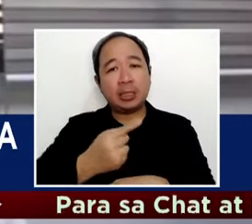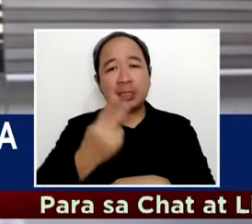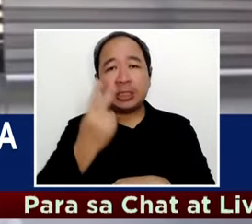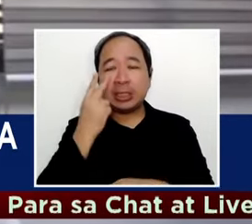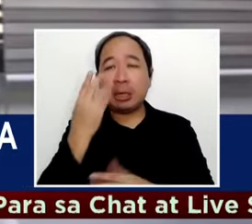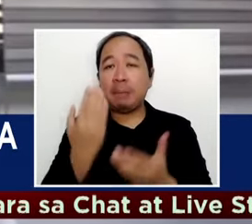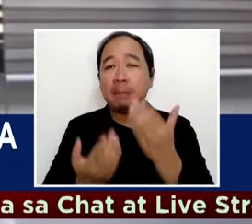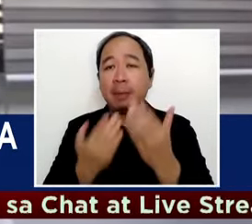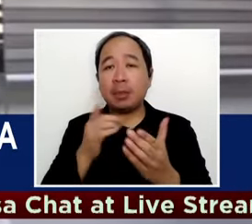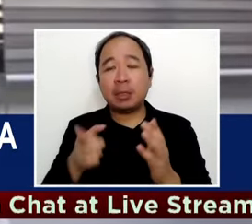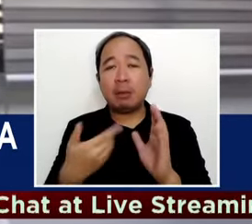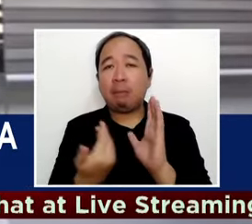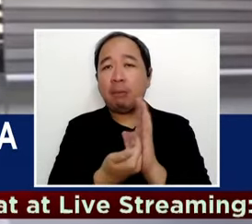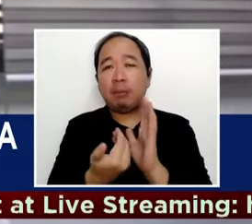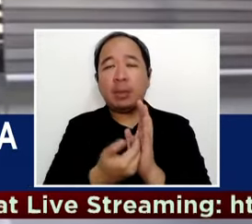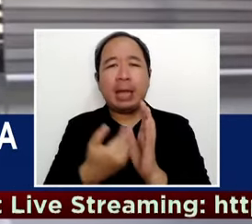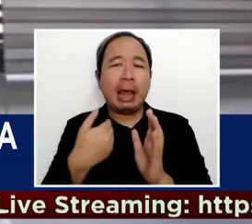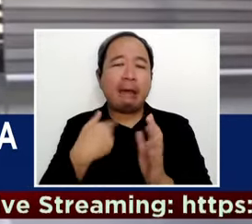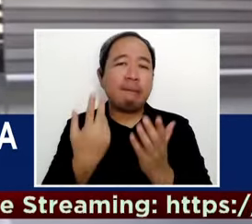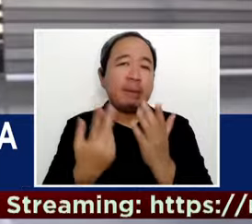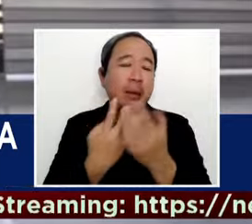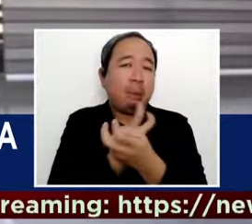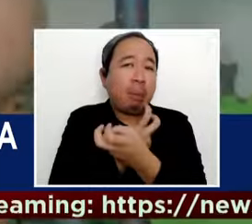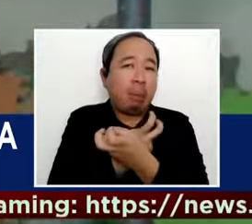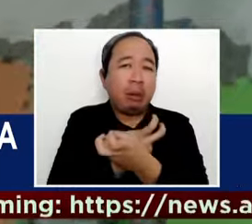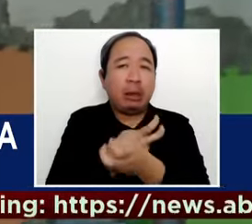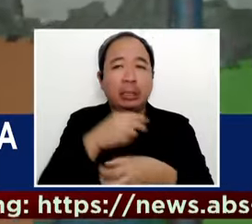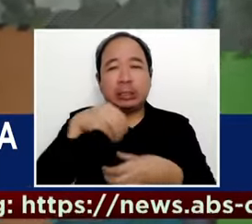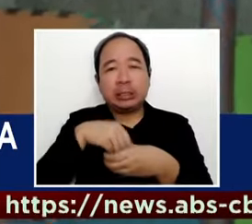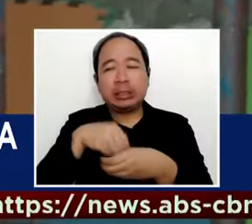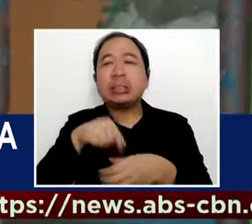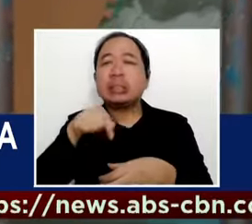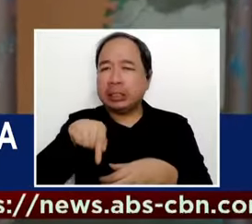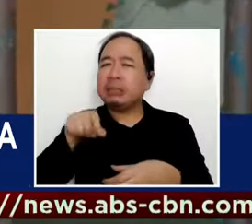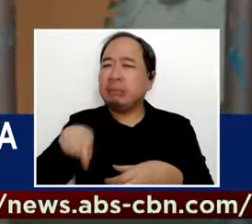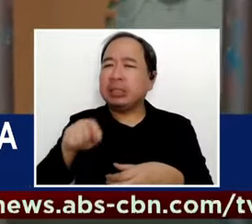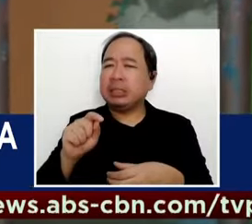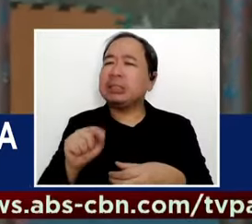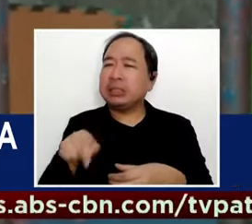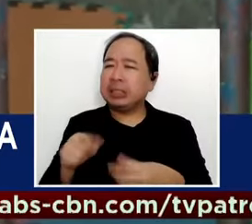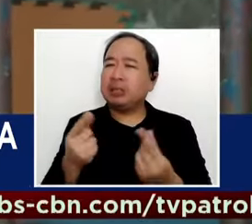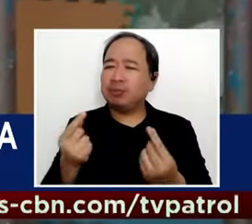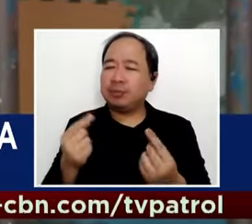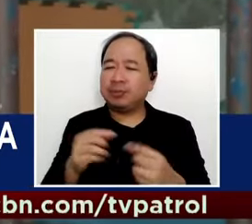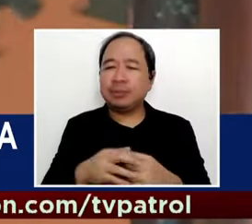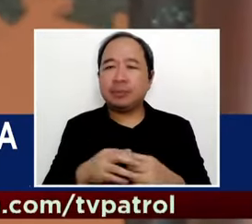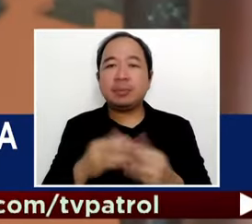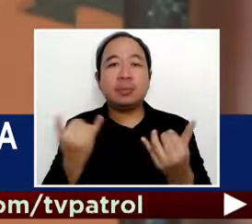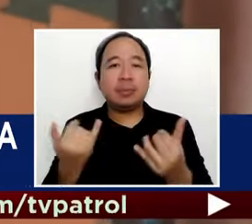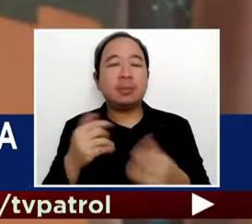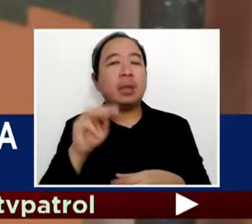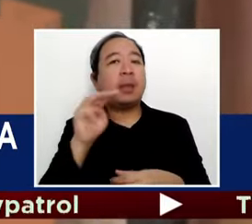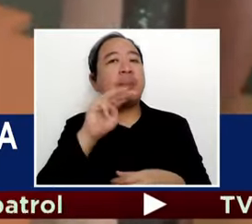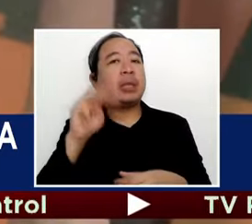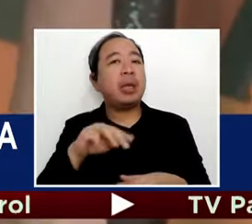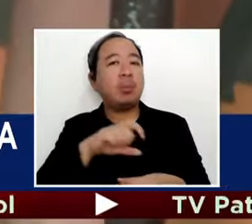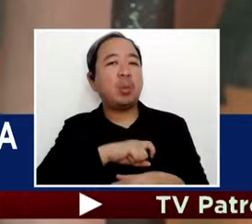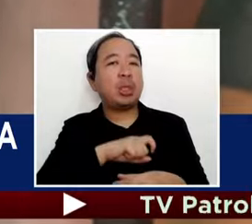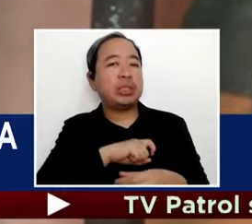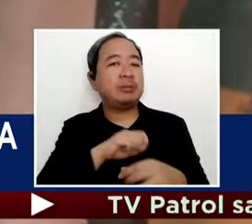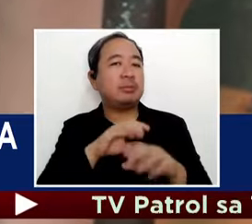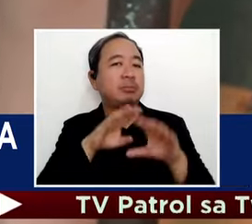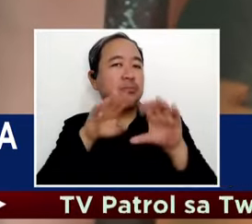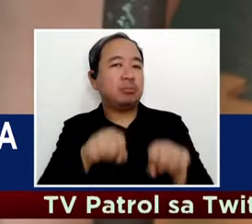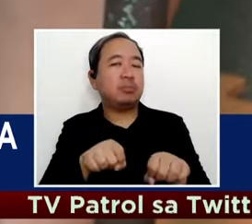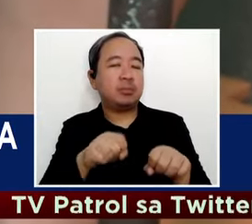indication of rabies. So yun dapat po ang ginawa. Nasa kustudiya na ng Manila Police District ang Koreano na mahaharap